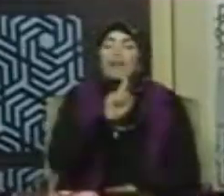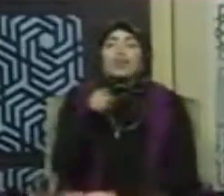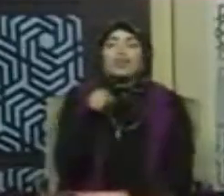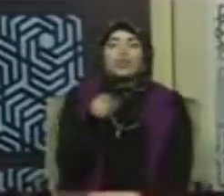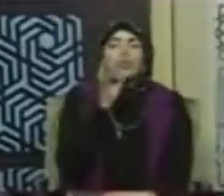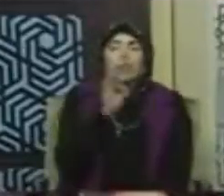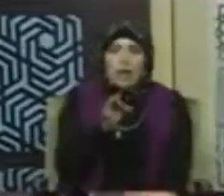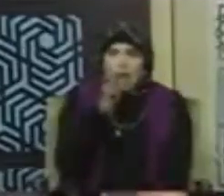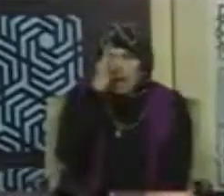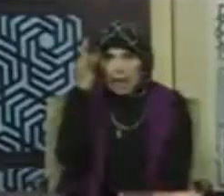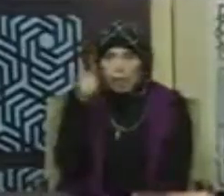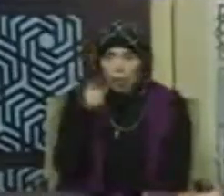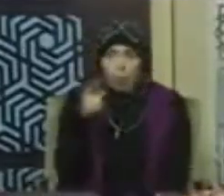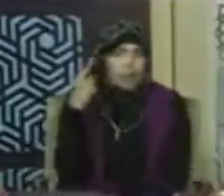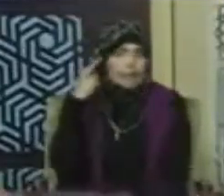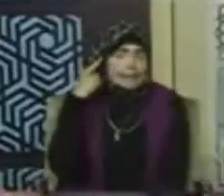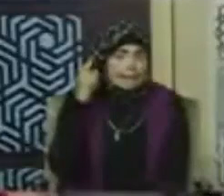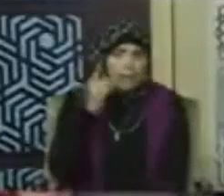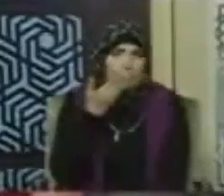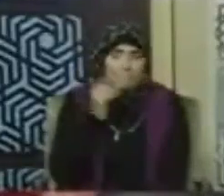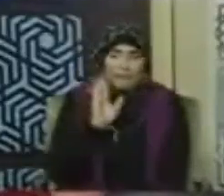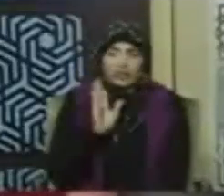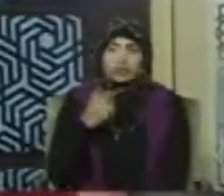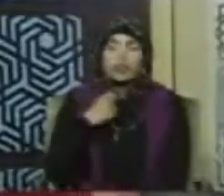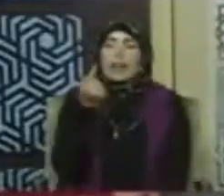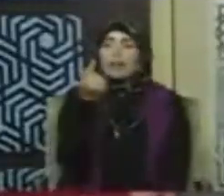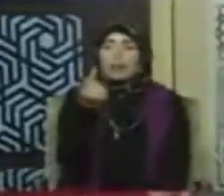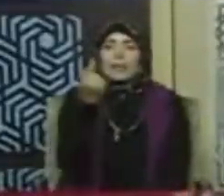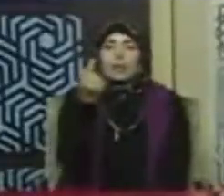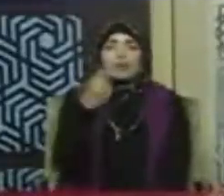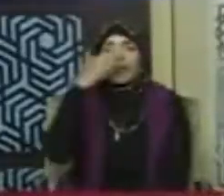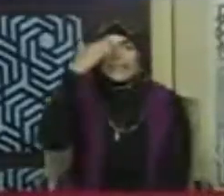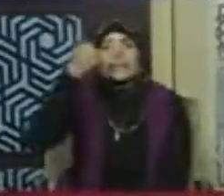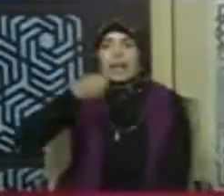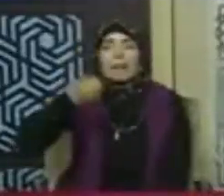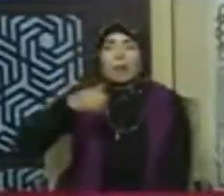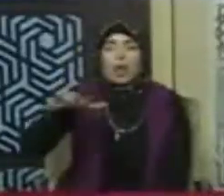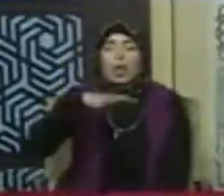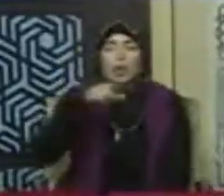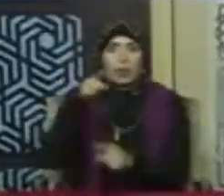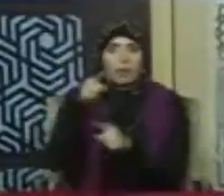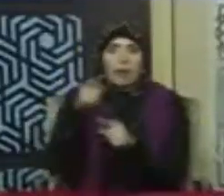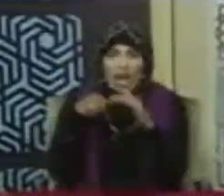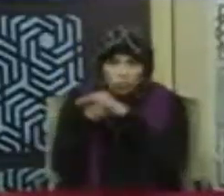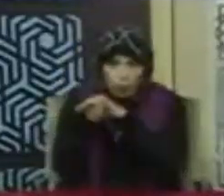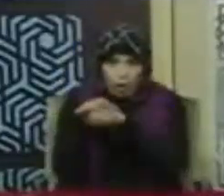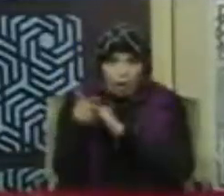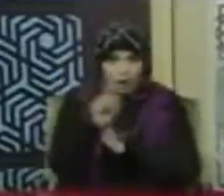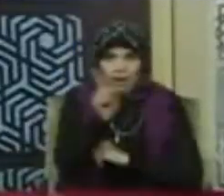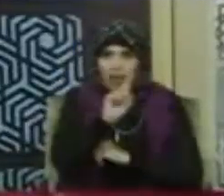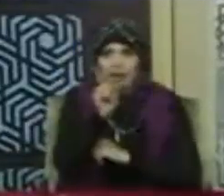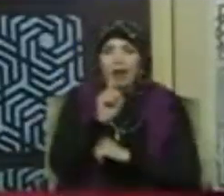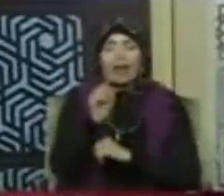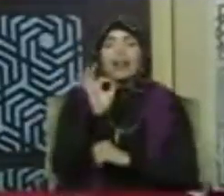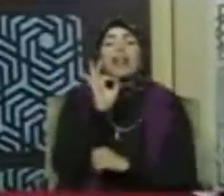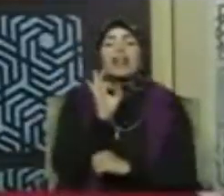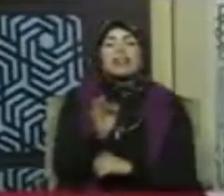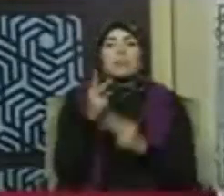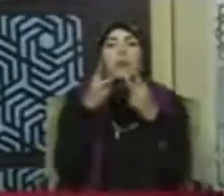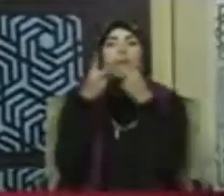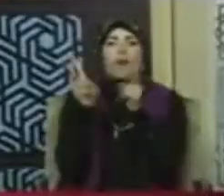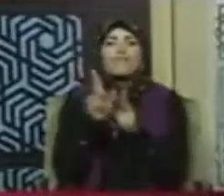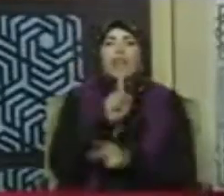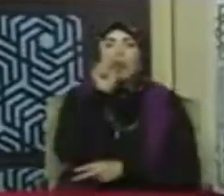لم تجدوا فيها أحدا فلا تدخلوها حتى يؤذن لكم. بعض الناس